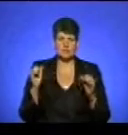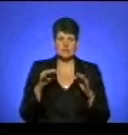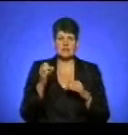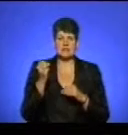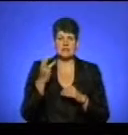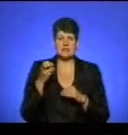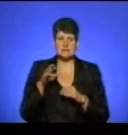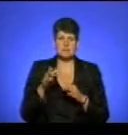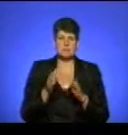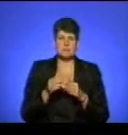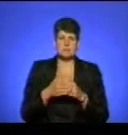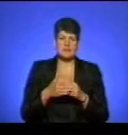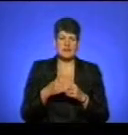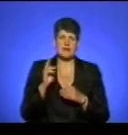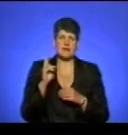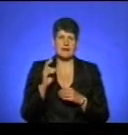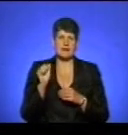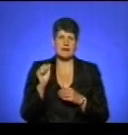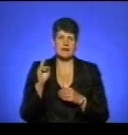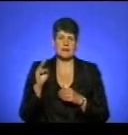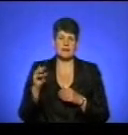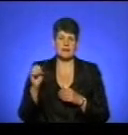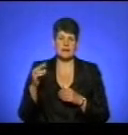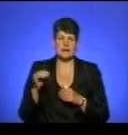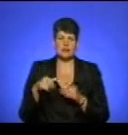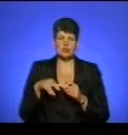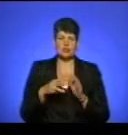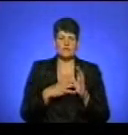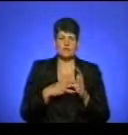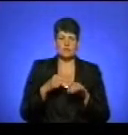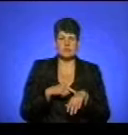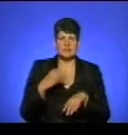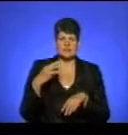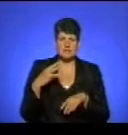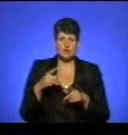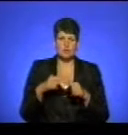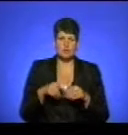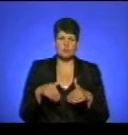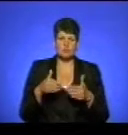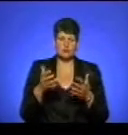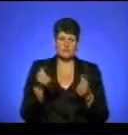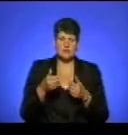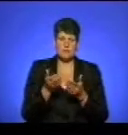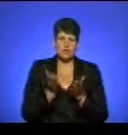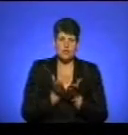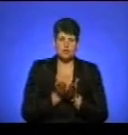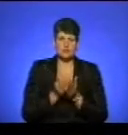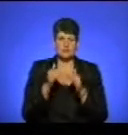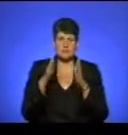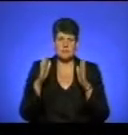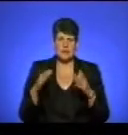біля Катедрального собору, вирушатимуть о 8:30. Організатори рекомендують взяти із собою особистий посуд,